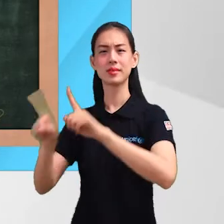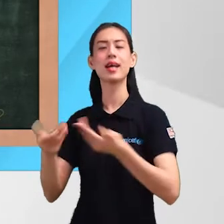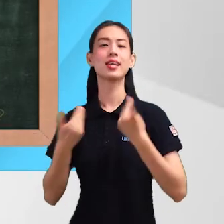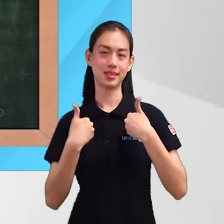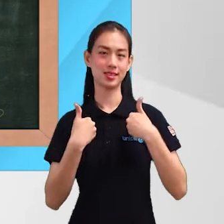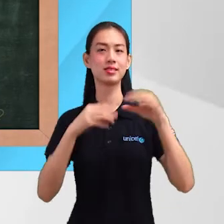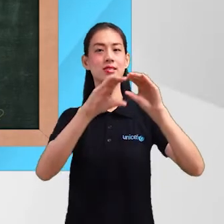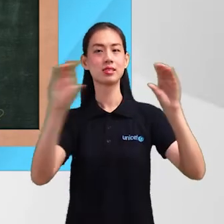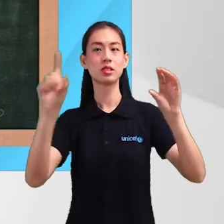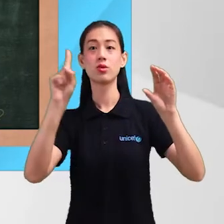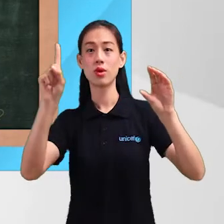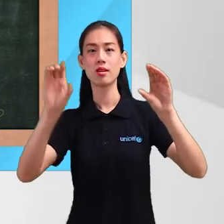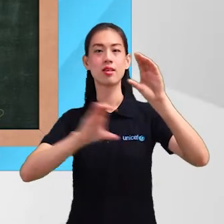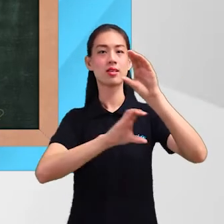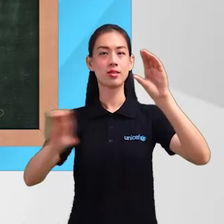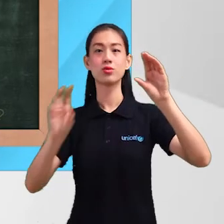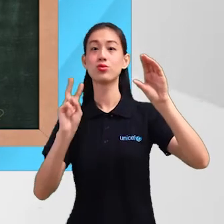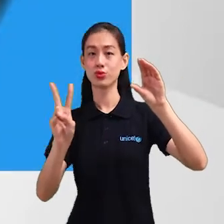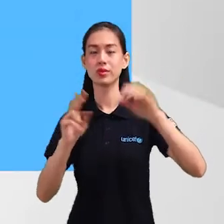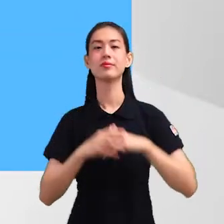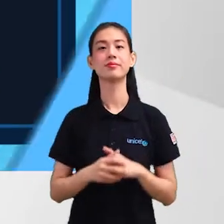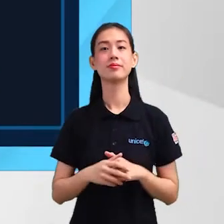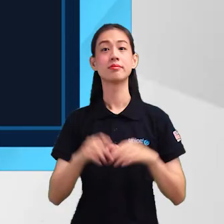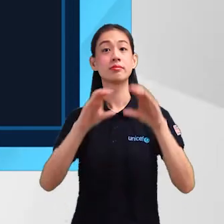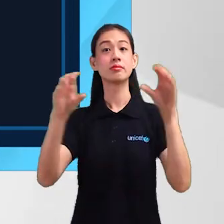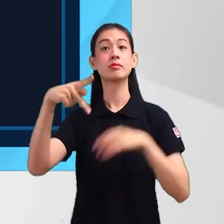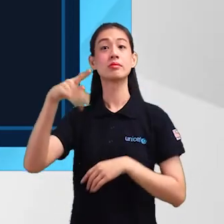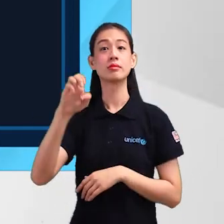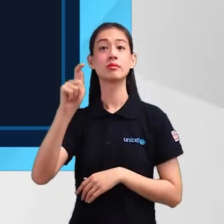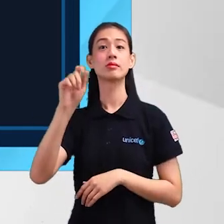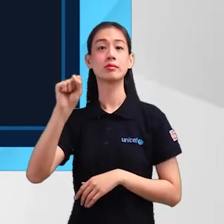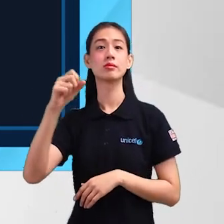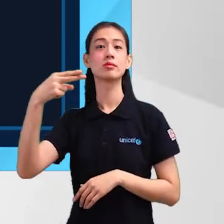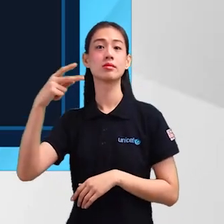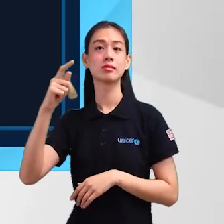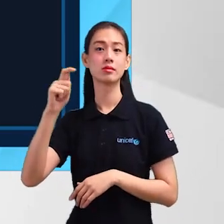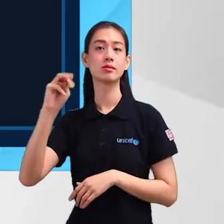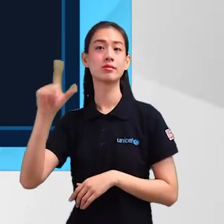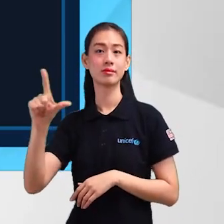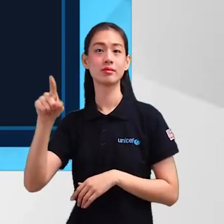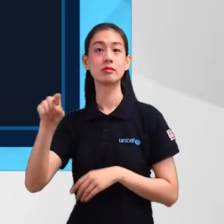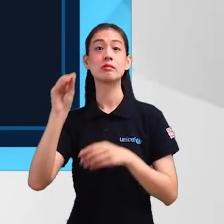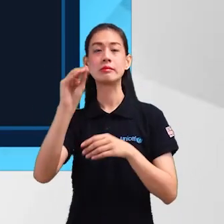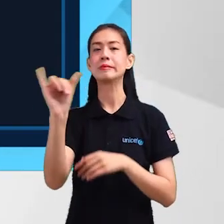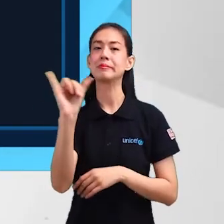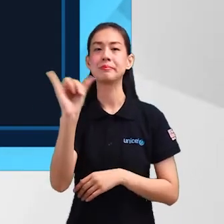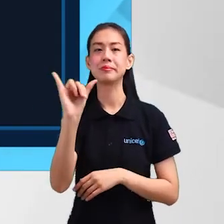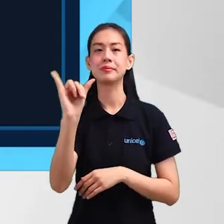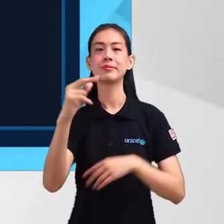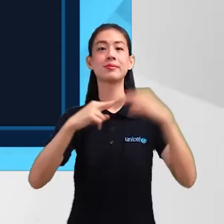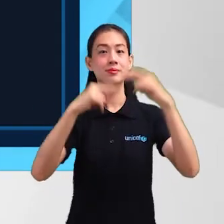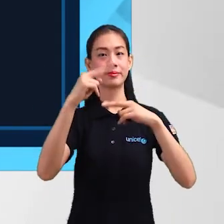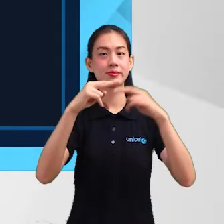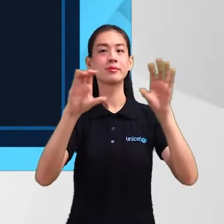Ada perbezaan di antara pautan pertama dengan pautan kedua. Dalam pautan pets.html, pautan ini terletak di tempat